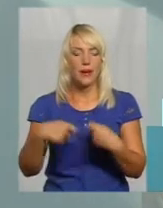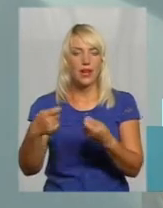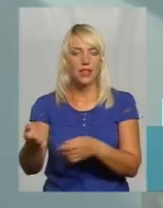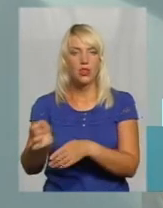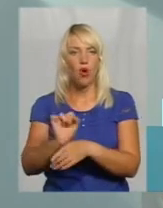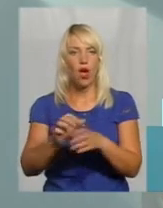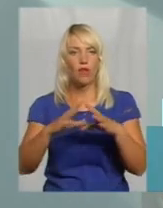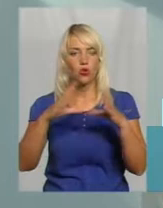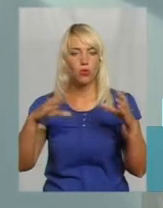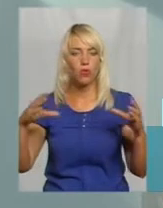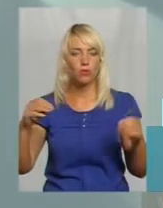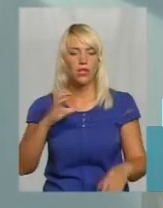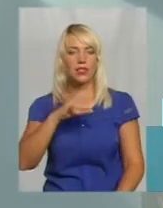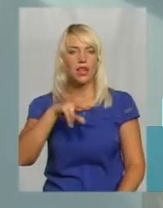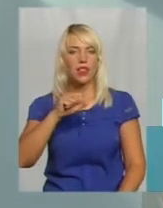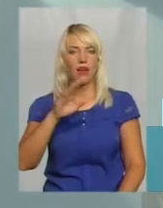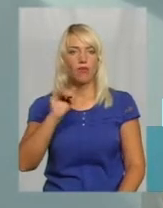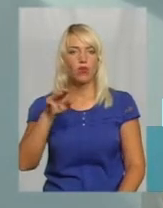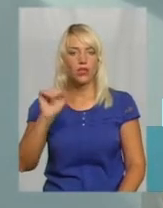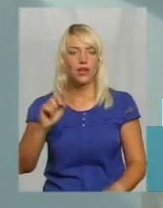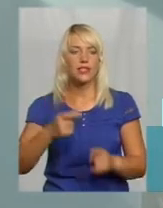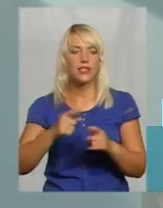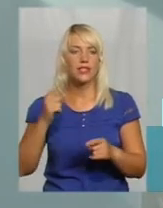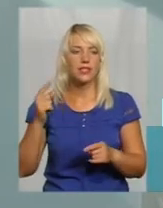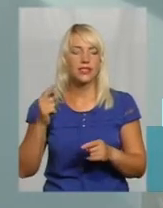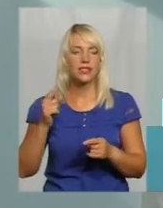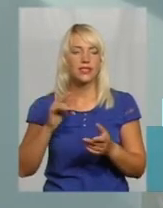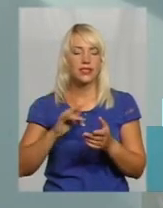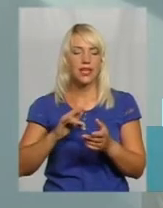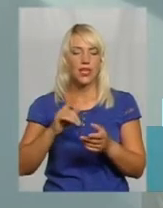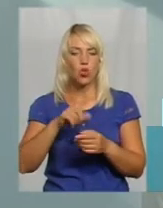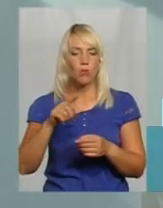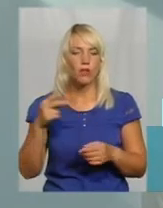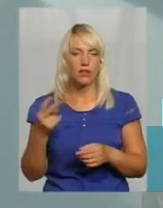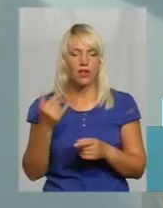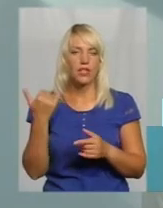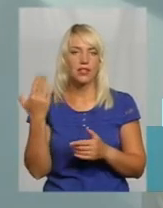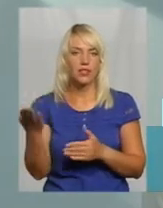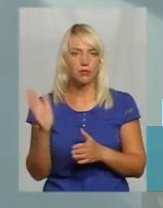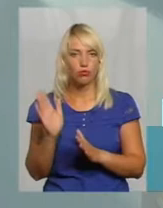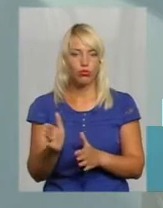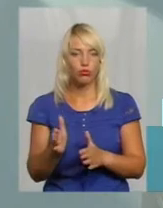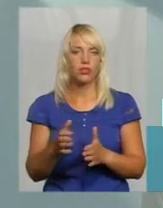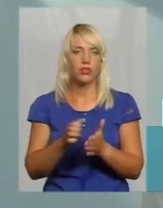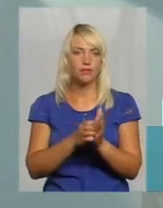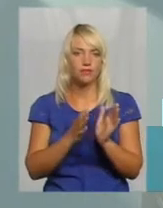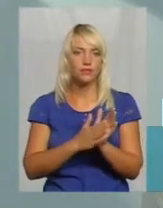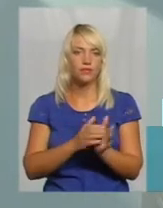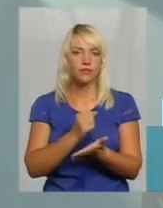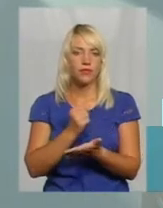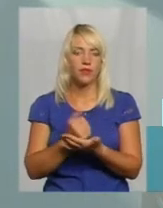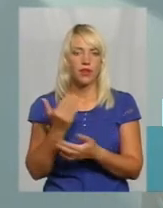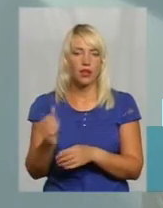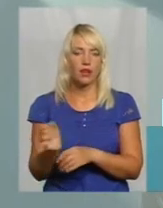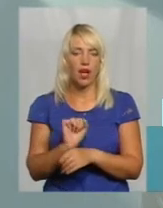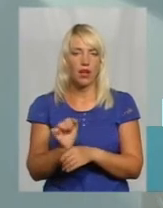автомобіль Славута з центру первинної медико-санітарної допомоги номер 2. І це вже буде їхній штатний автомобіль, в штаті в них є